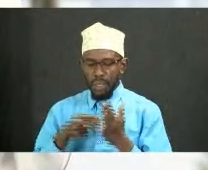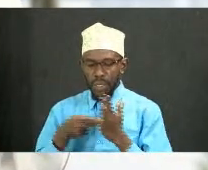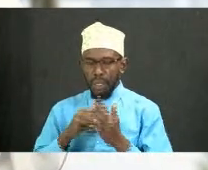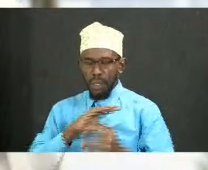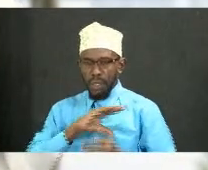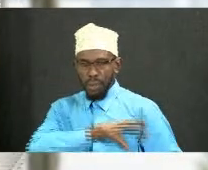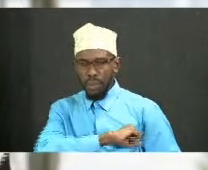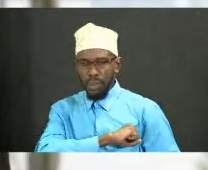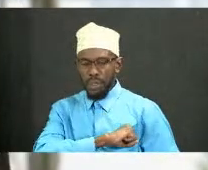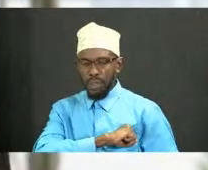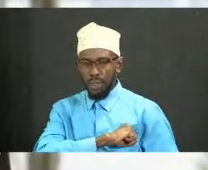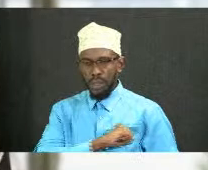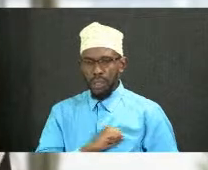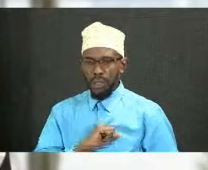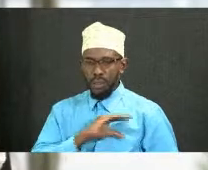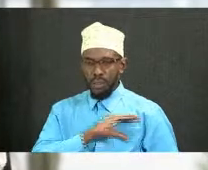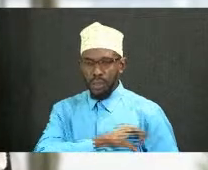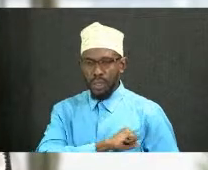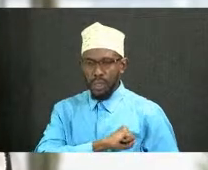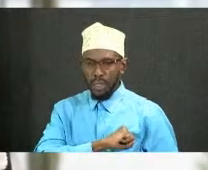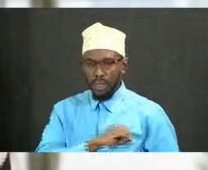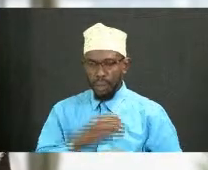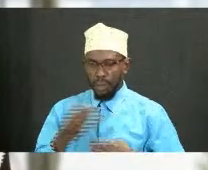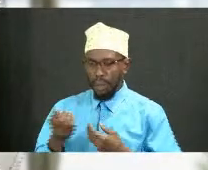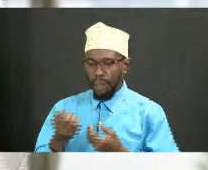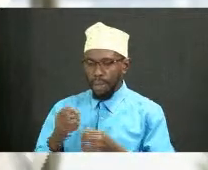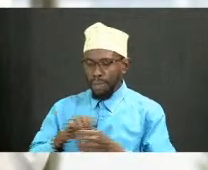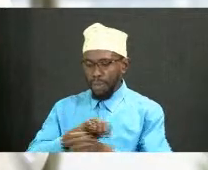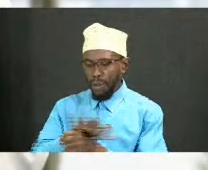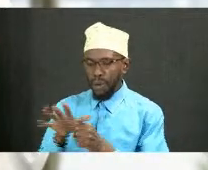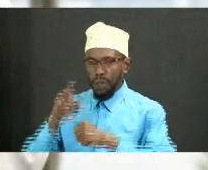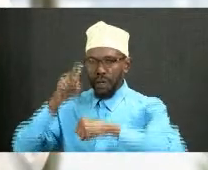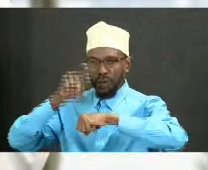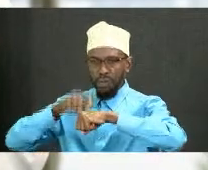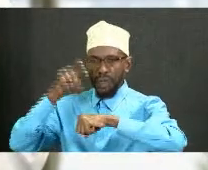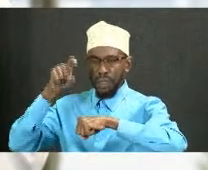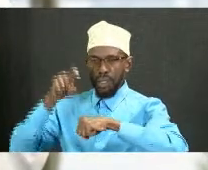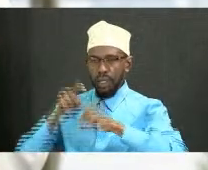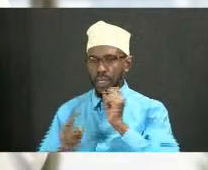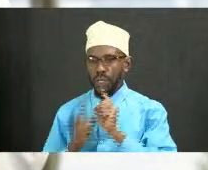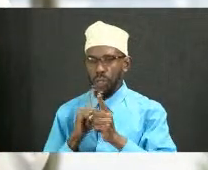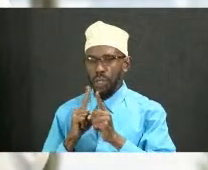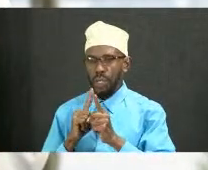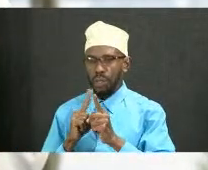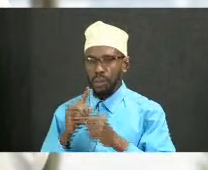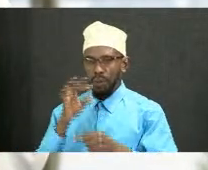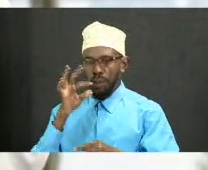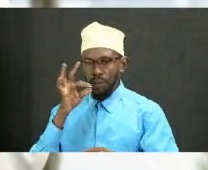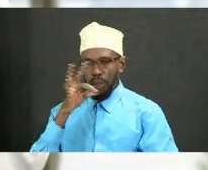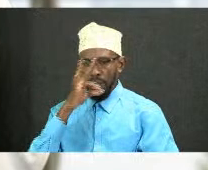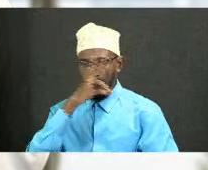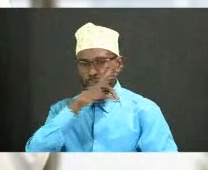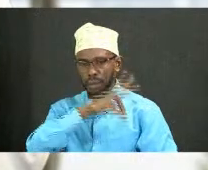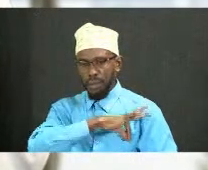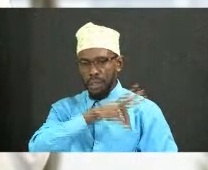subira. Lakini subira tuseme katika janga kama hili, hasa tukizungumzia pato, mtu